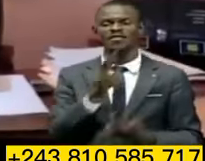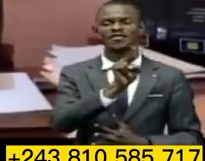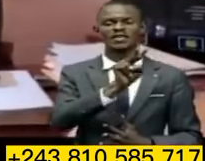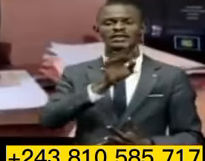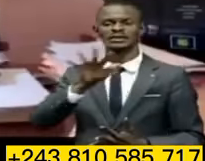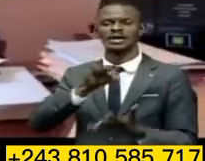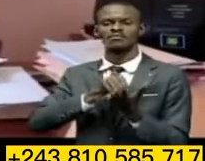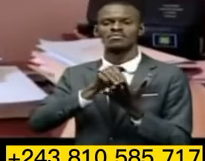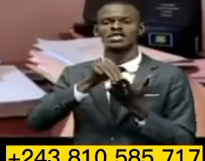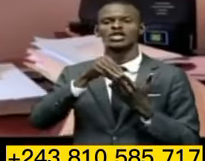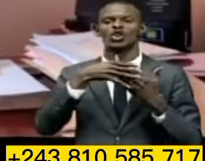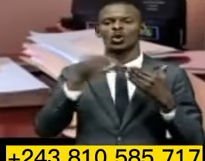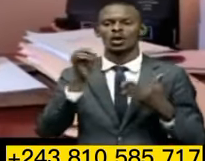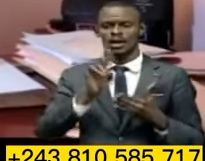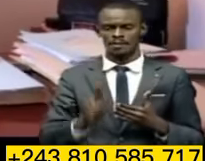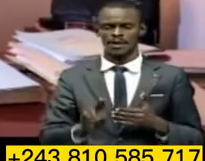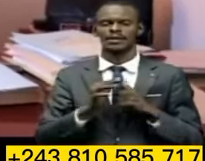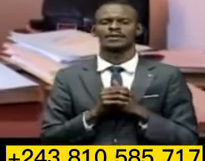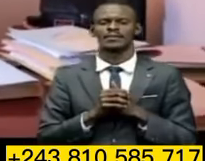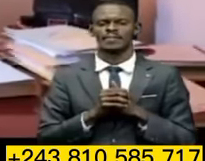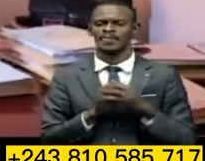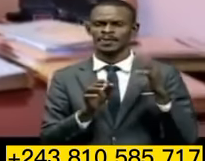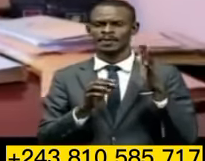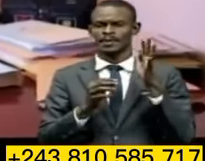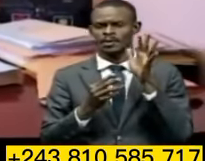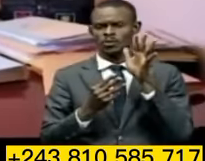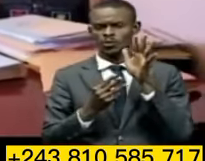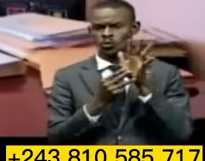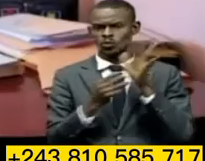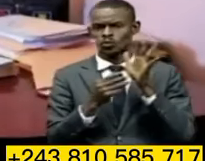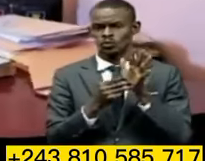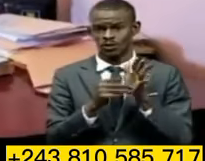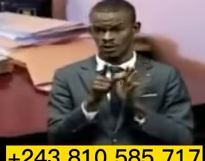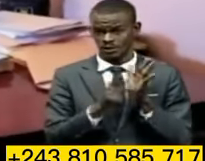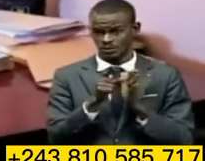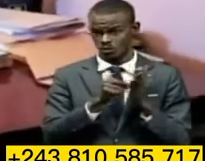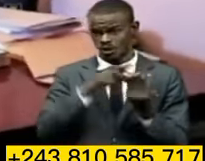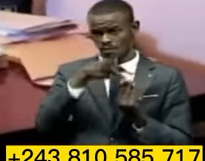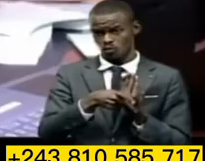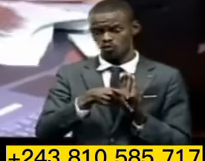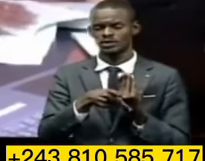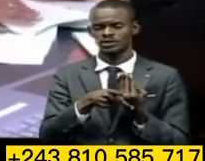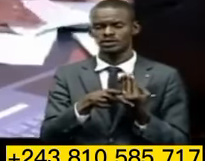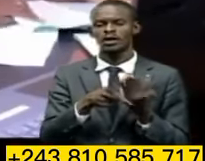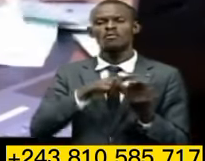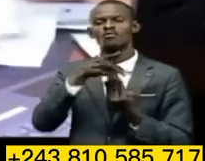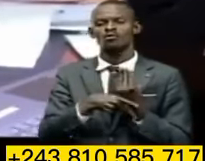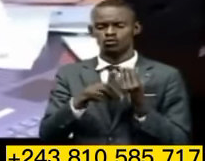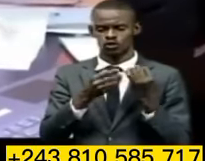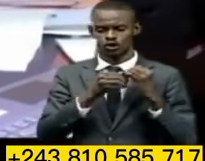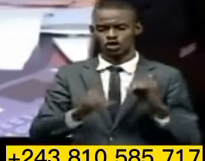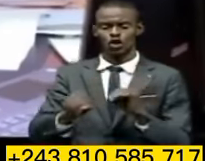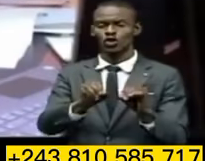25 millions de dollars américains. Le huitième texte a été celui relatif au projet d'ordonnance portant approbation